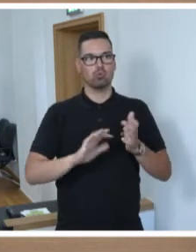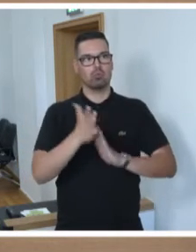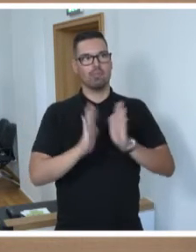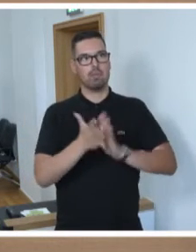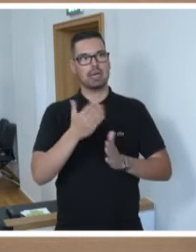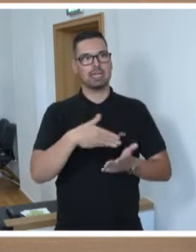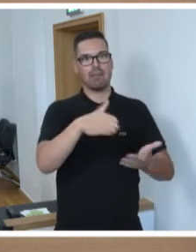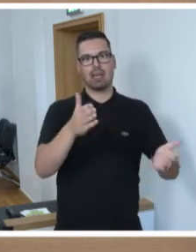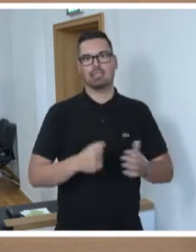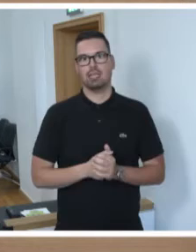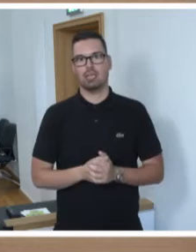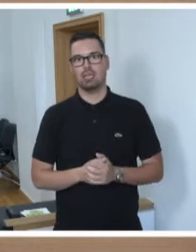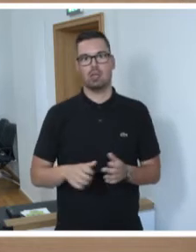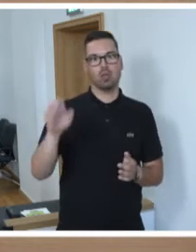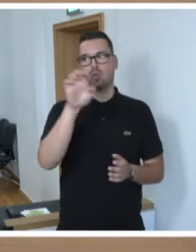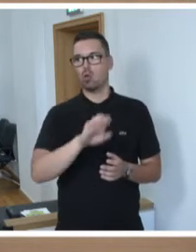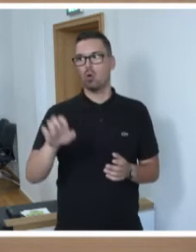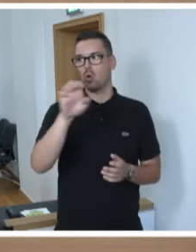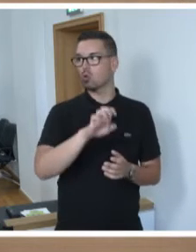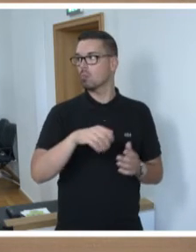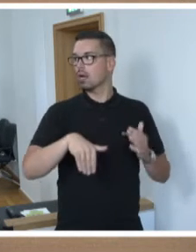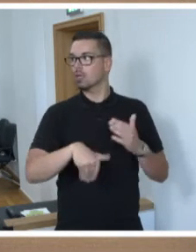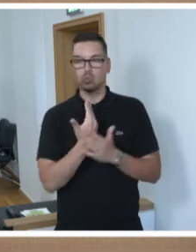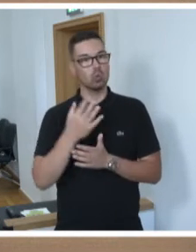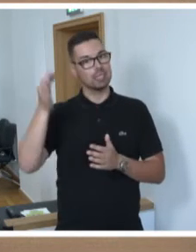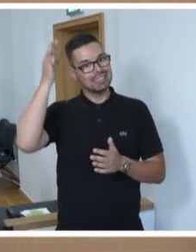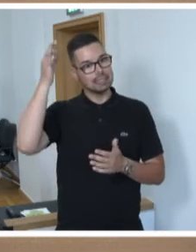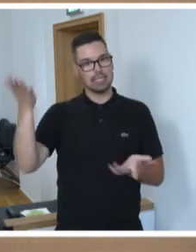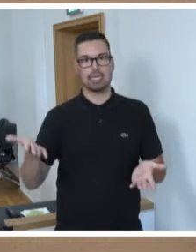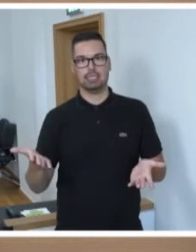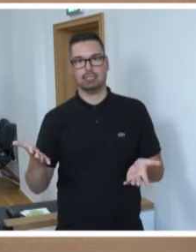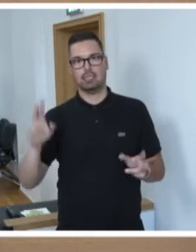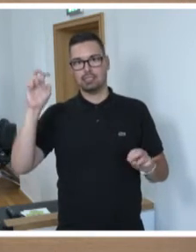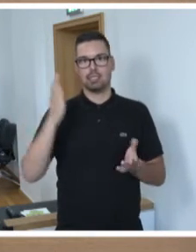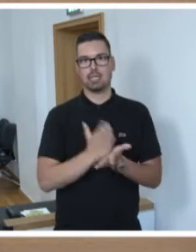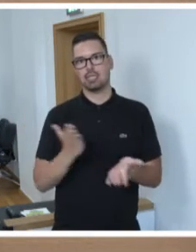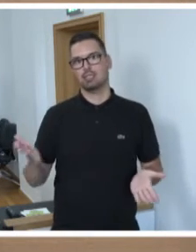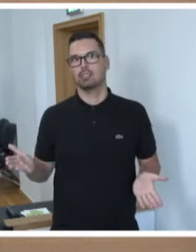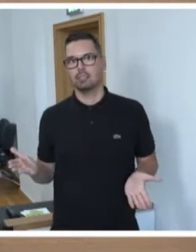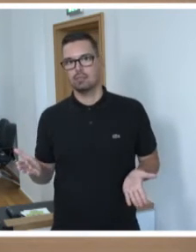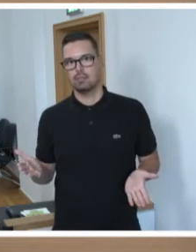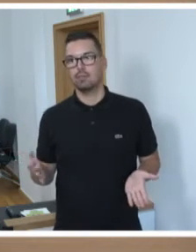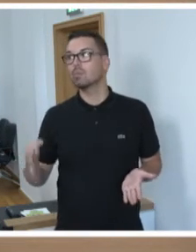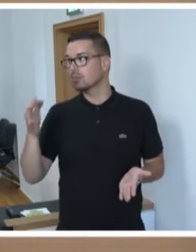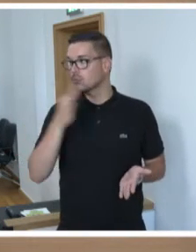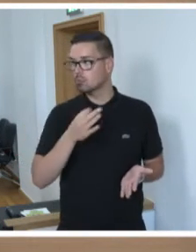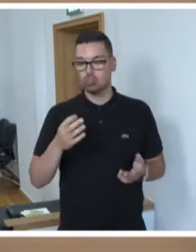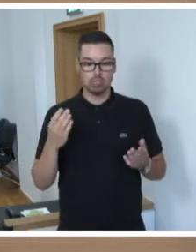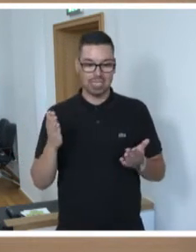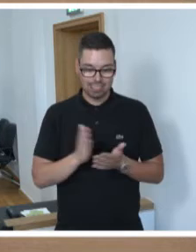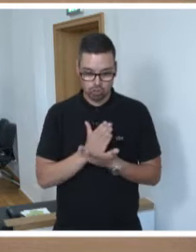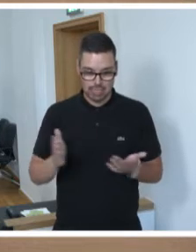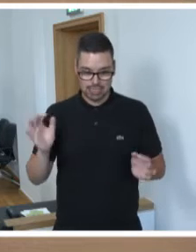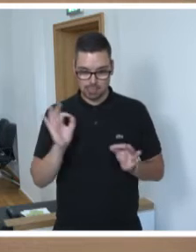geben. Europa sollte in diesem Zeitraum innovationsfreudig bleiben. Zitat Ende. Das ist für mich der entscheidende Punkt. Es